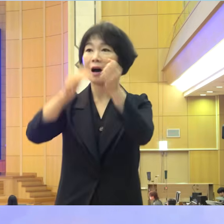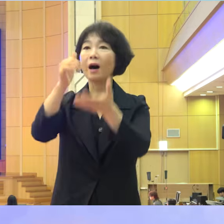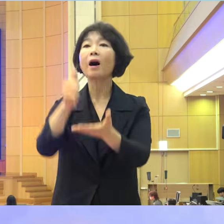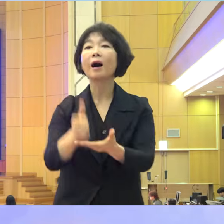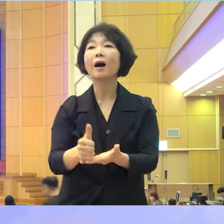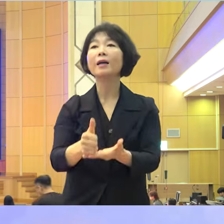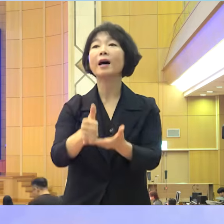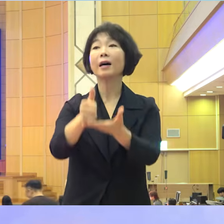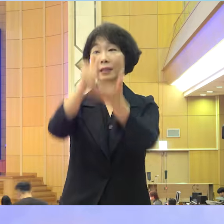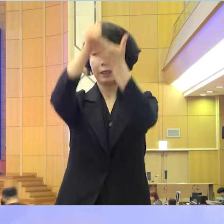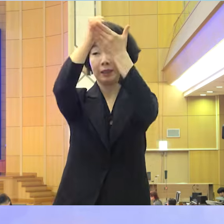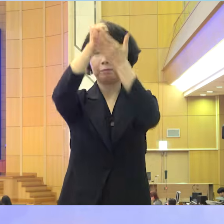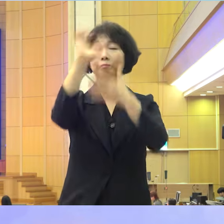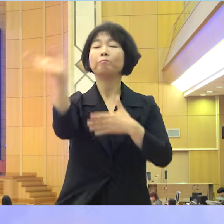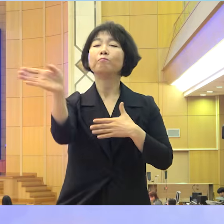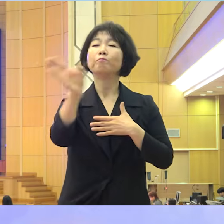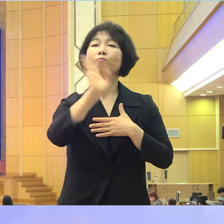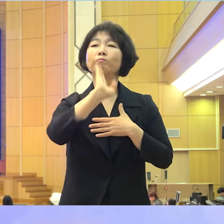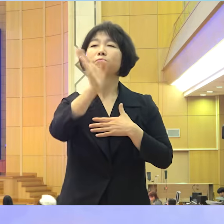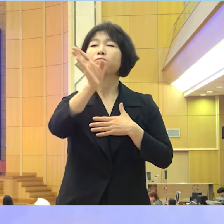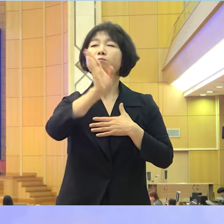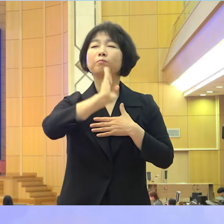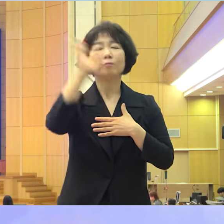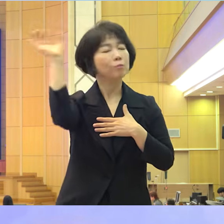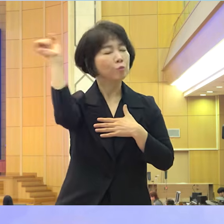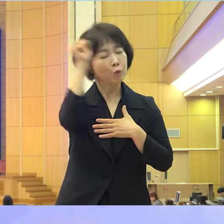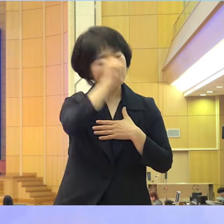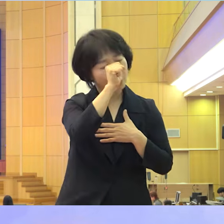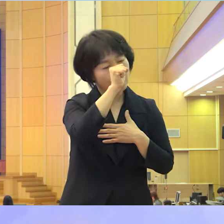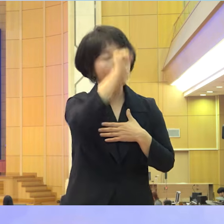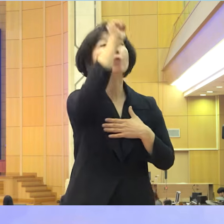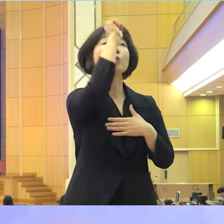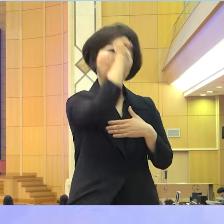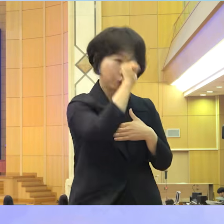좋으신 하나님, 참